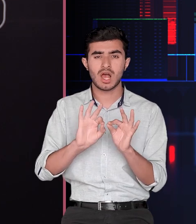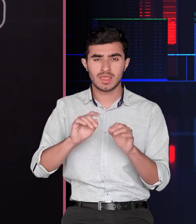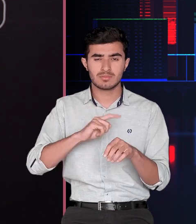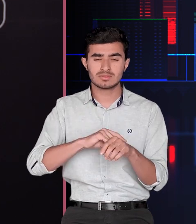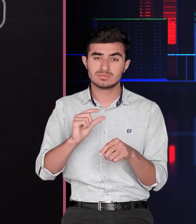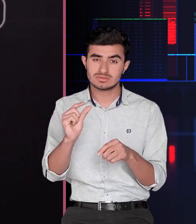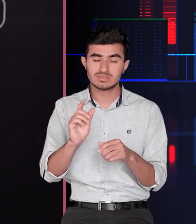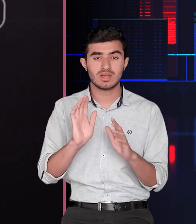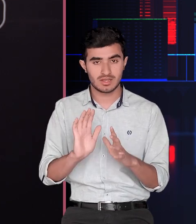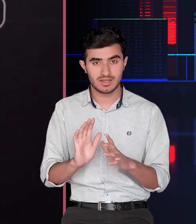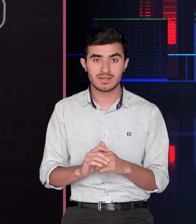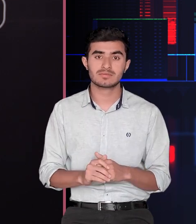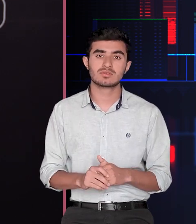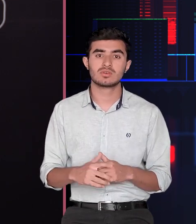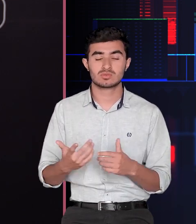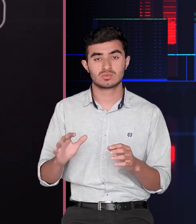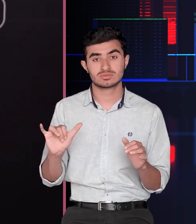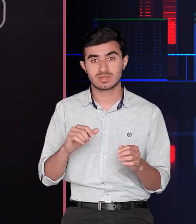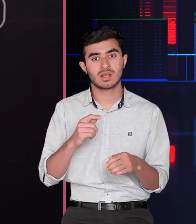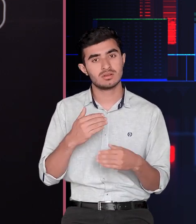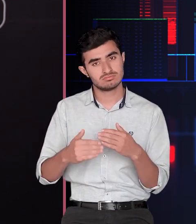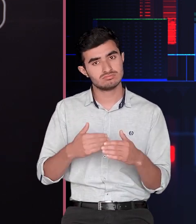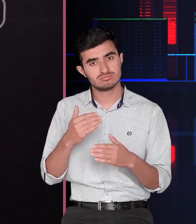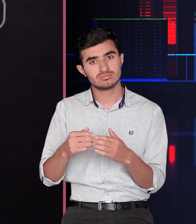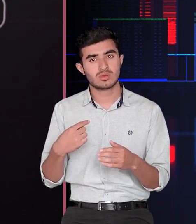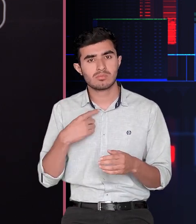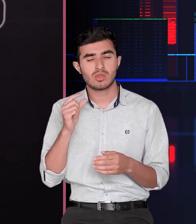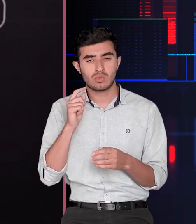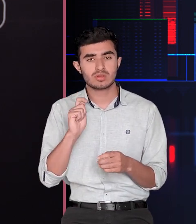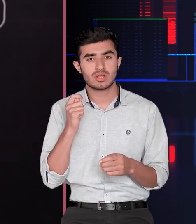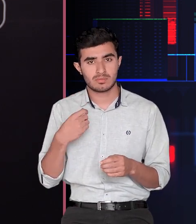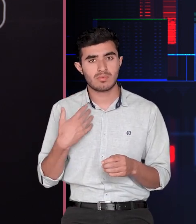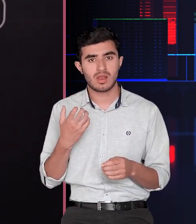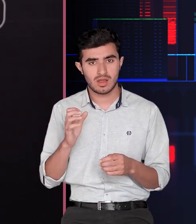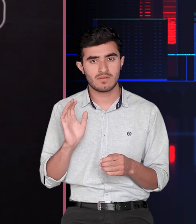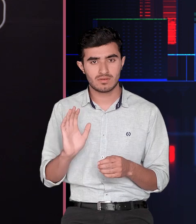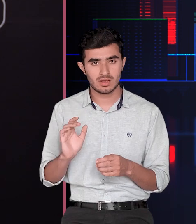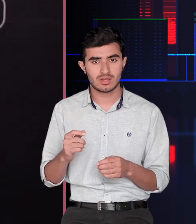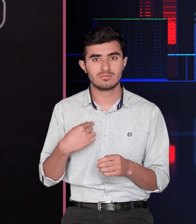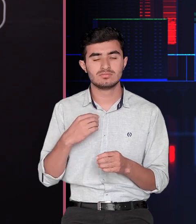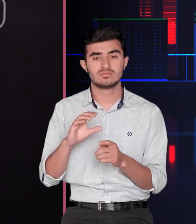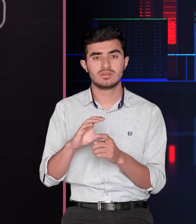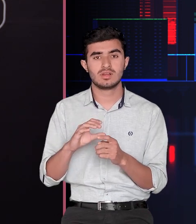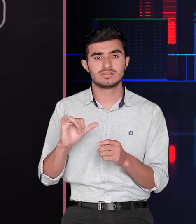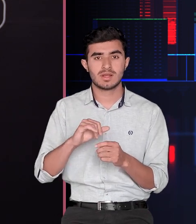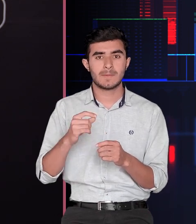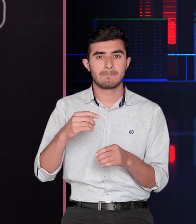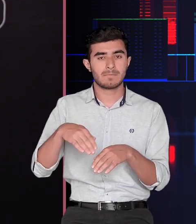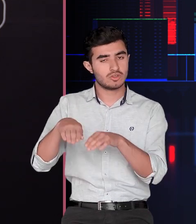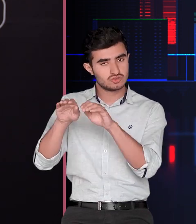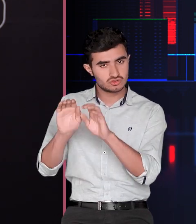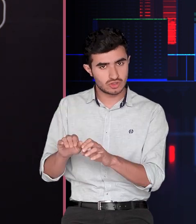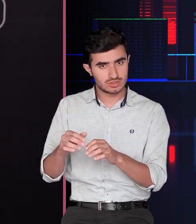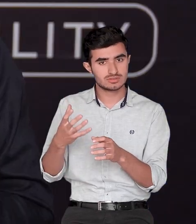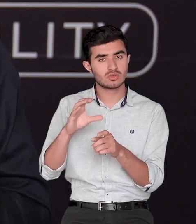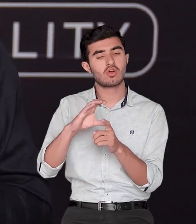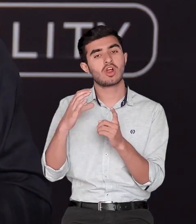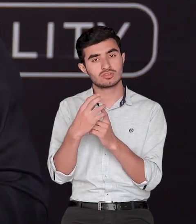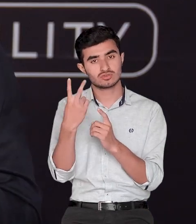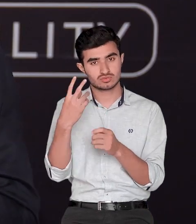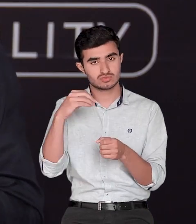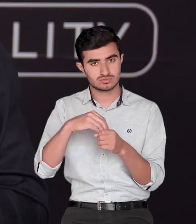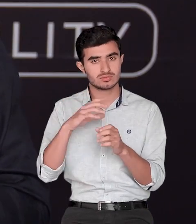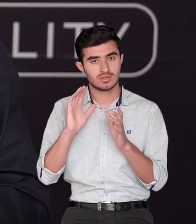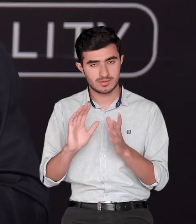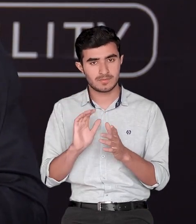अप टू अ बुक कि मैं इसके ऊपर एक बुक करूँगा, और वो बुक अल्हम्दुलिल्लाह इस वक्त आलमोस्ट अपने कंप्लीशन में है। तो ये